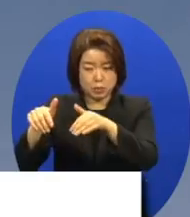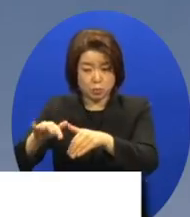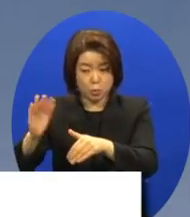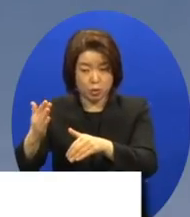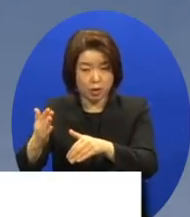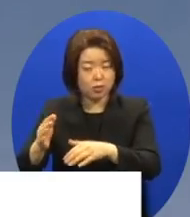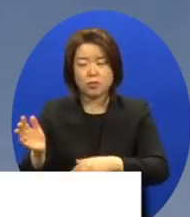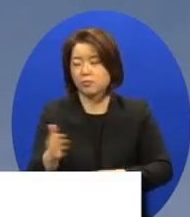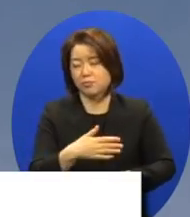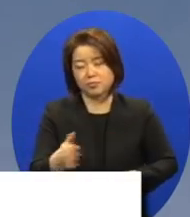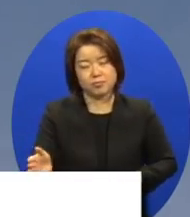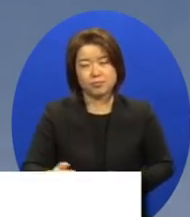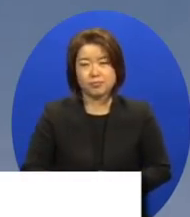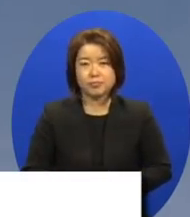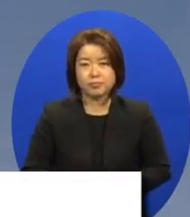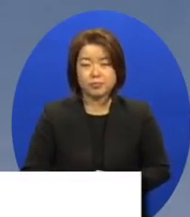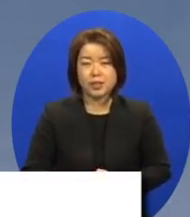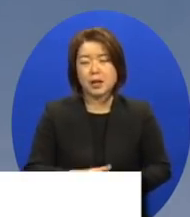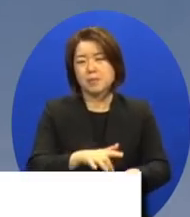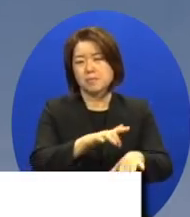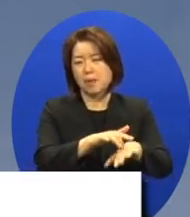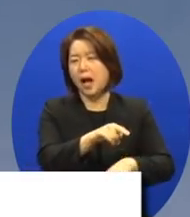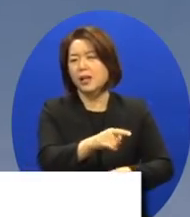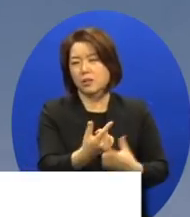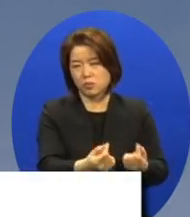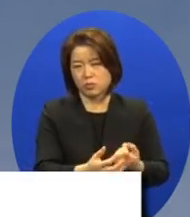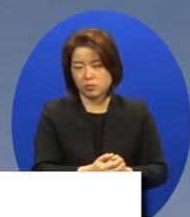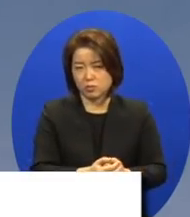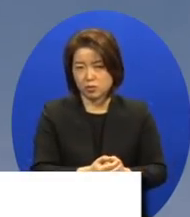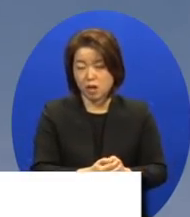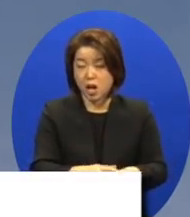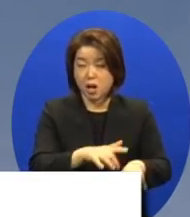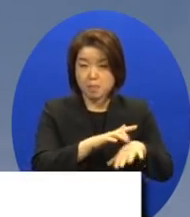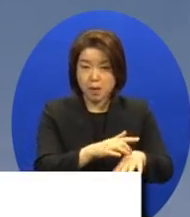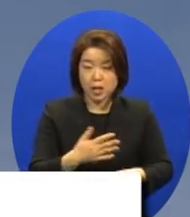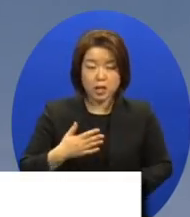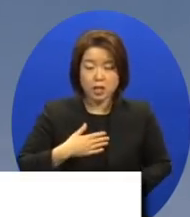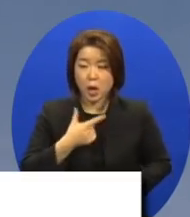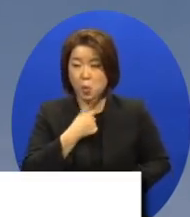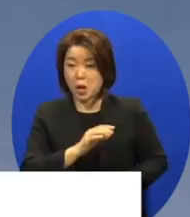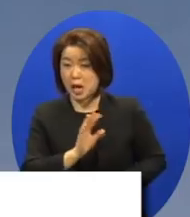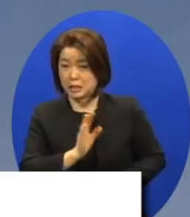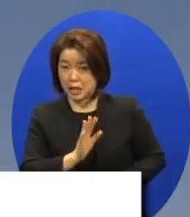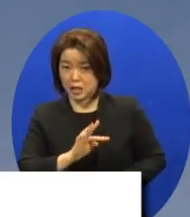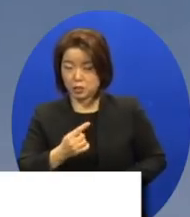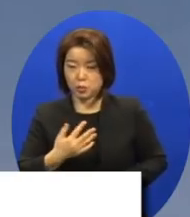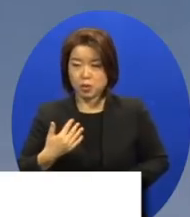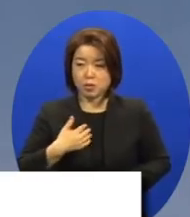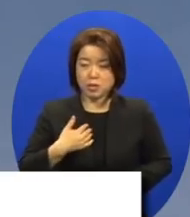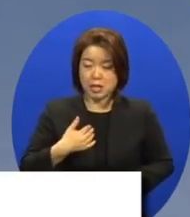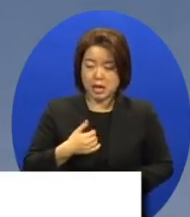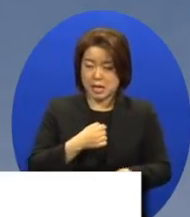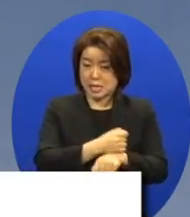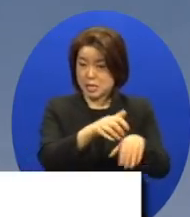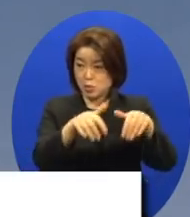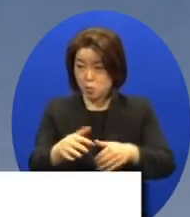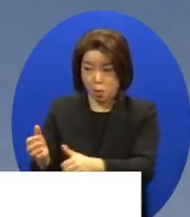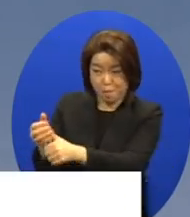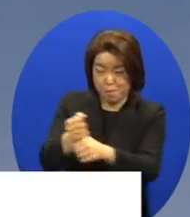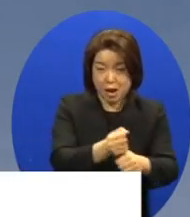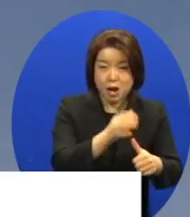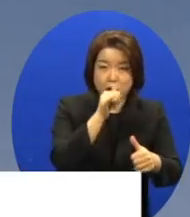없습니다 마 기능 하는 일입니다 마귀는 우리가 원치 않아도 우리를 종 삼습니다